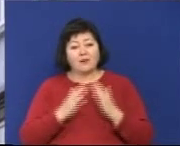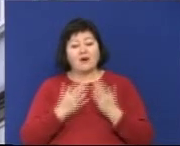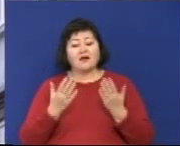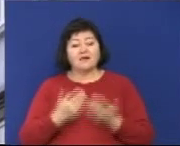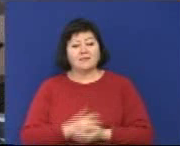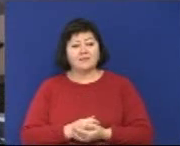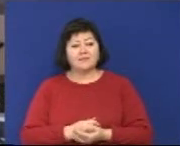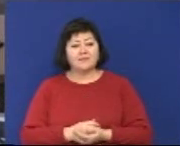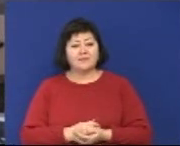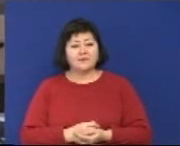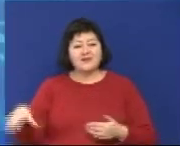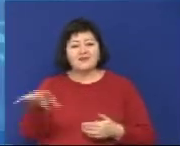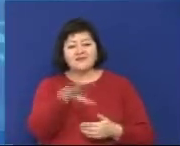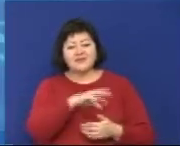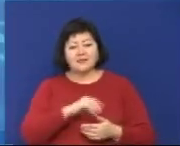Сабит, телеканал «Семей».